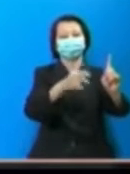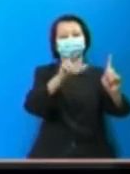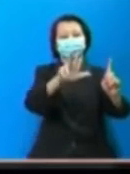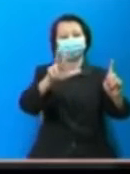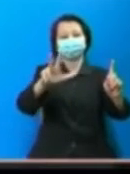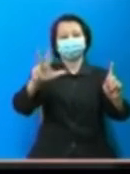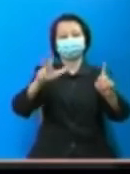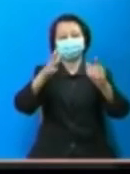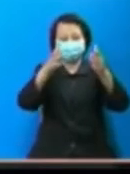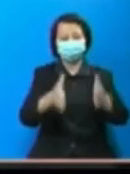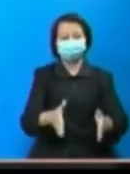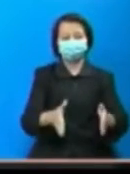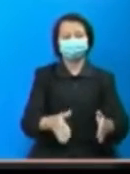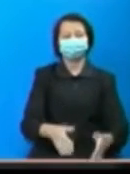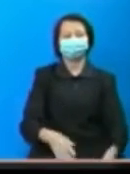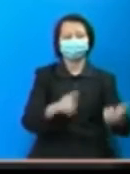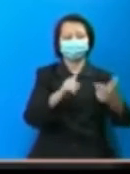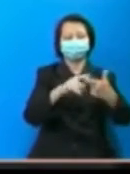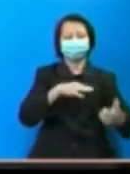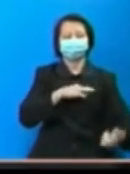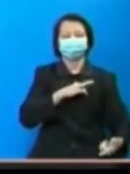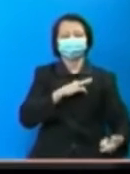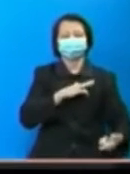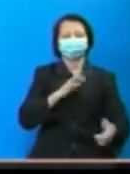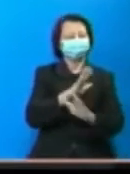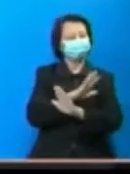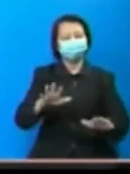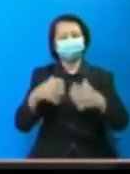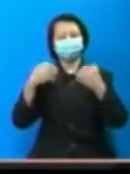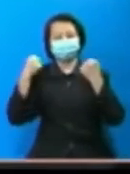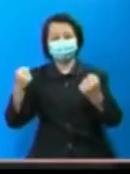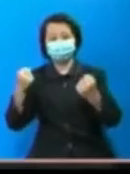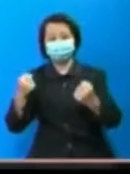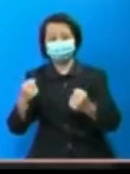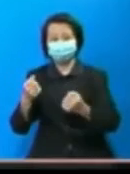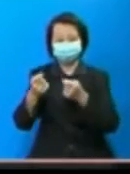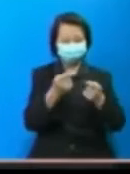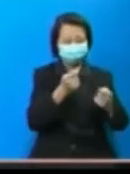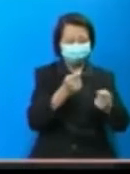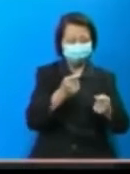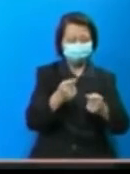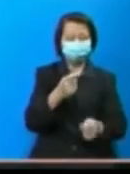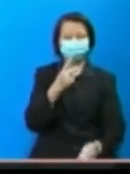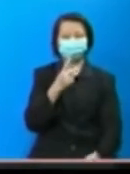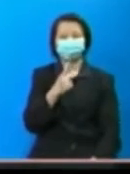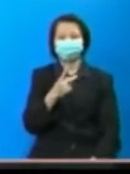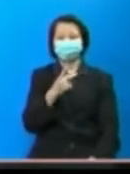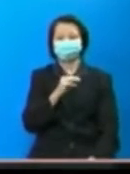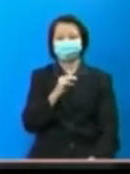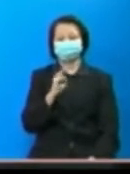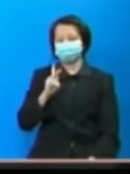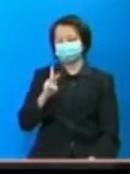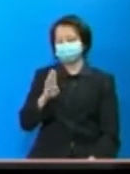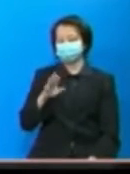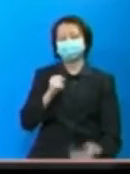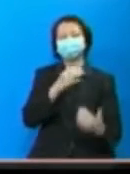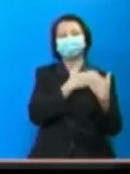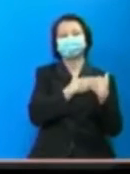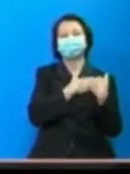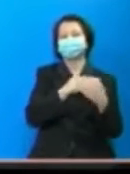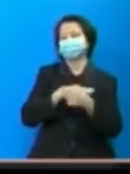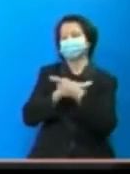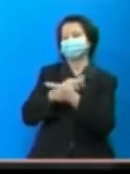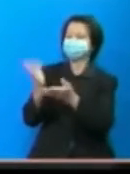1373 sukarelawan bukan kesehatan yang dikendalikan oleh Kementerian belia dan sukan Malaysia